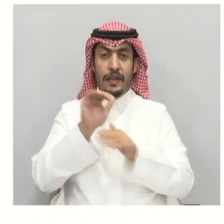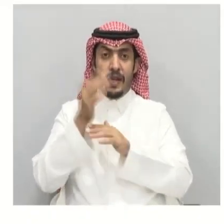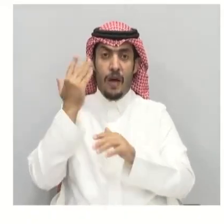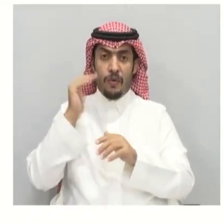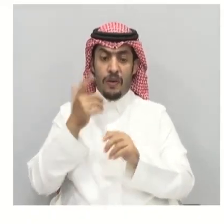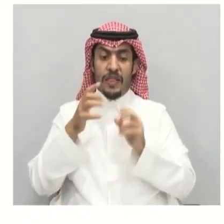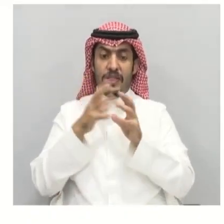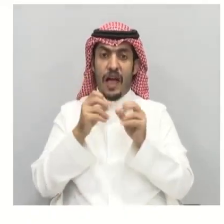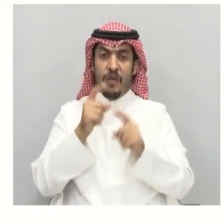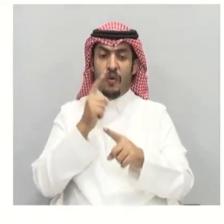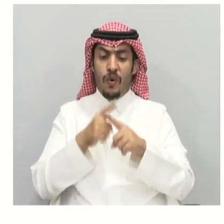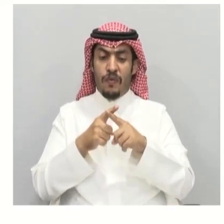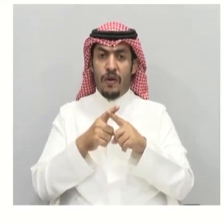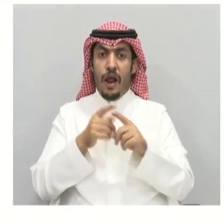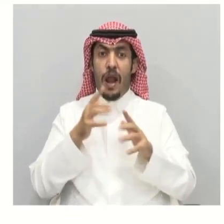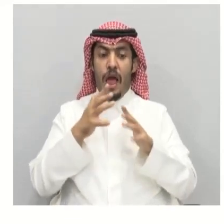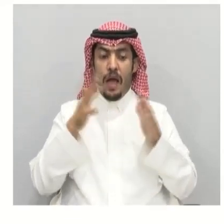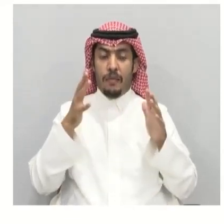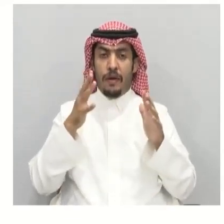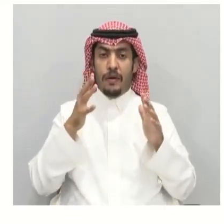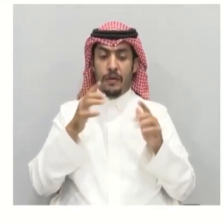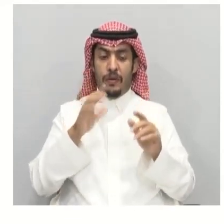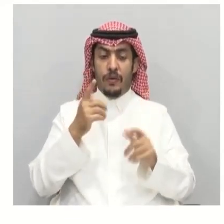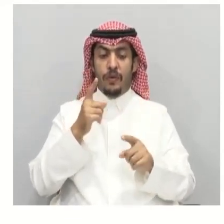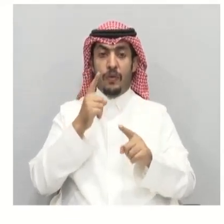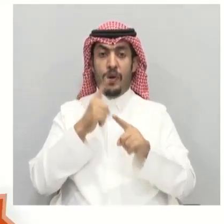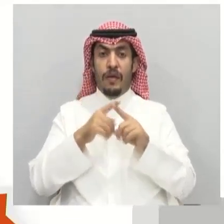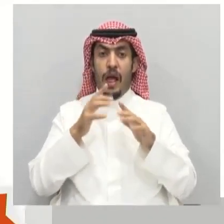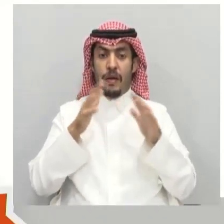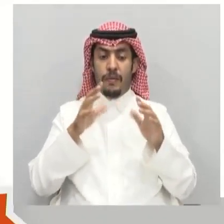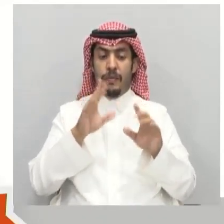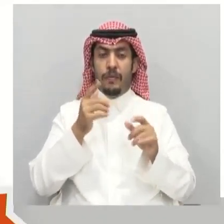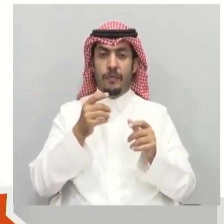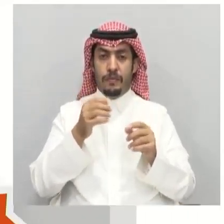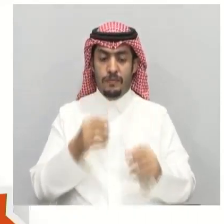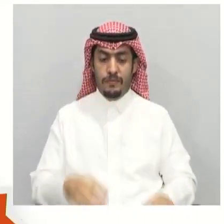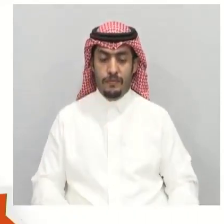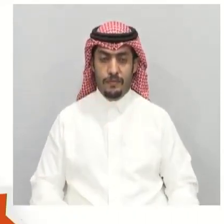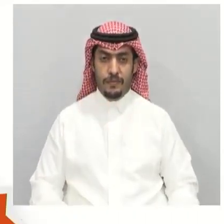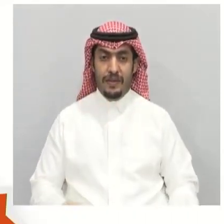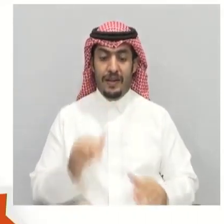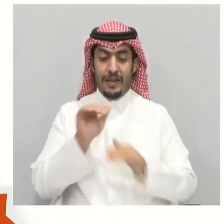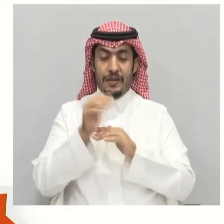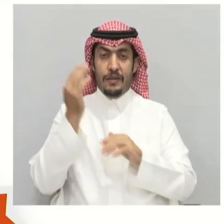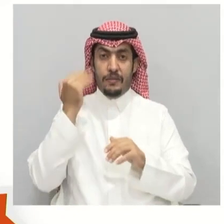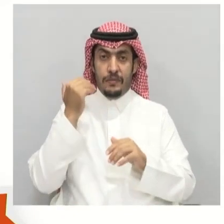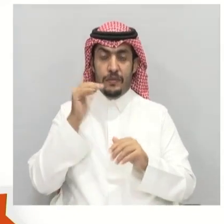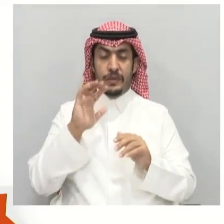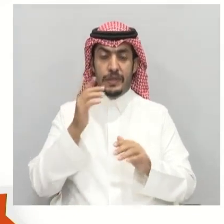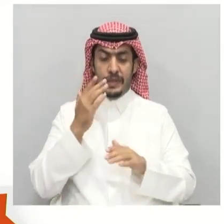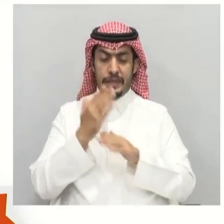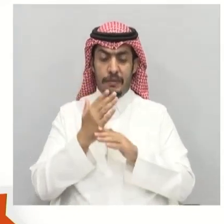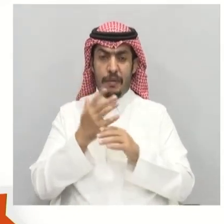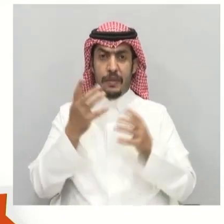ما تعريف الكفر الاكبر ما تعريف الكفر الاكبر وايضا اخذنا في الدرس الماضي لماذا